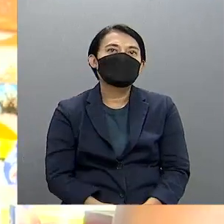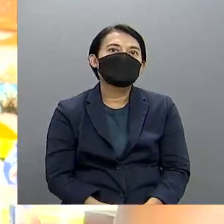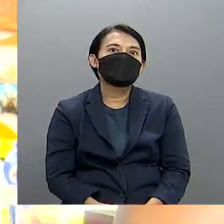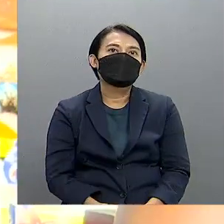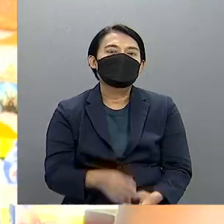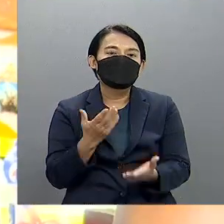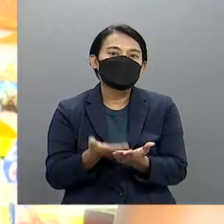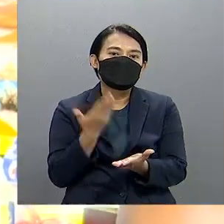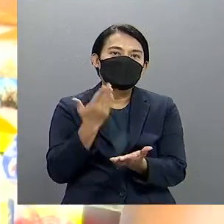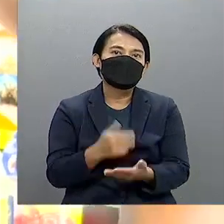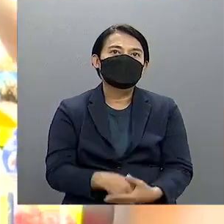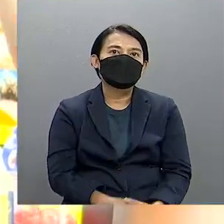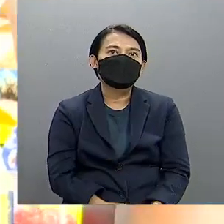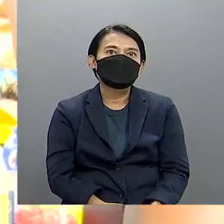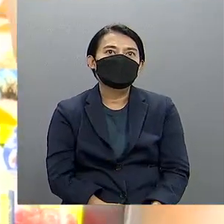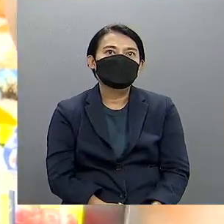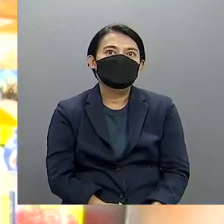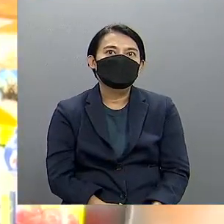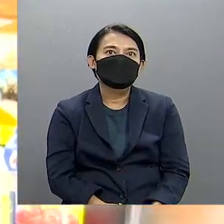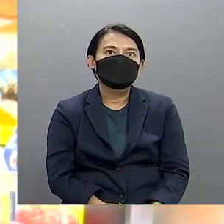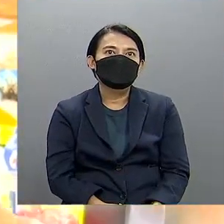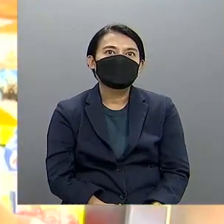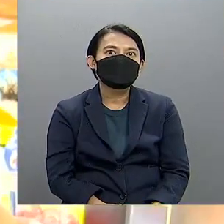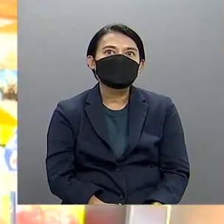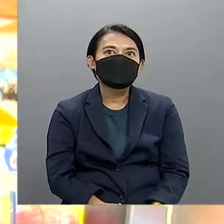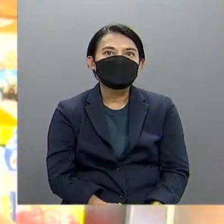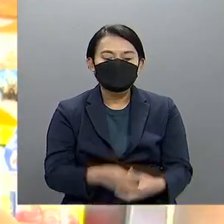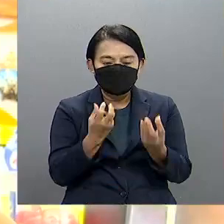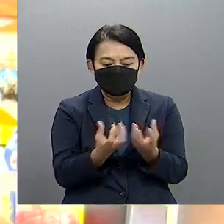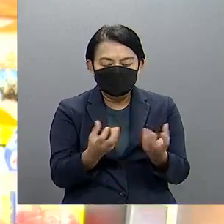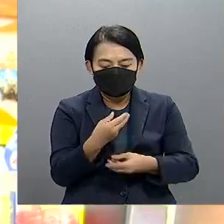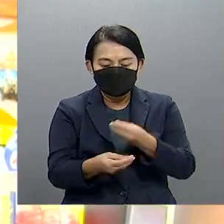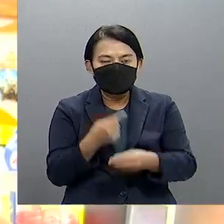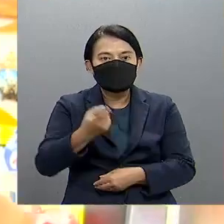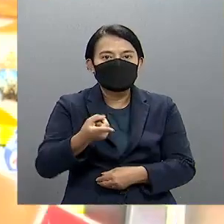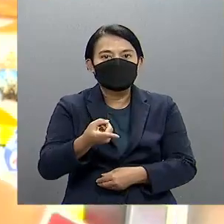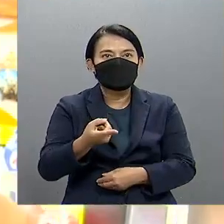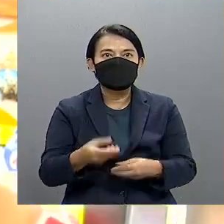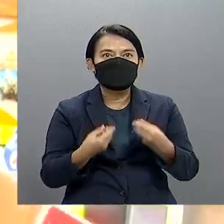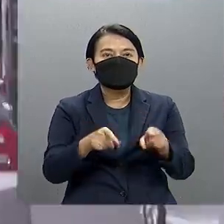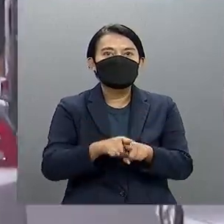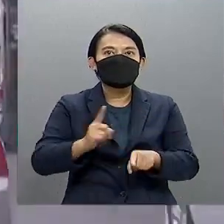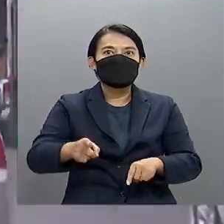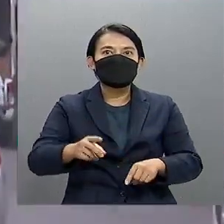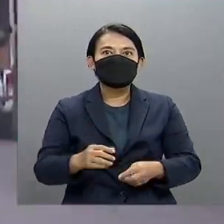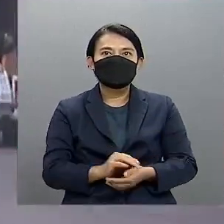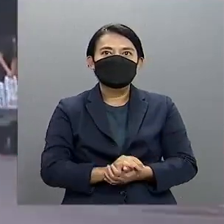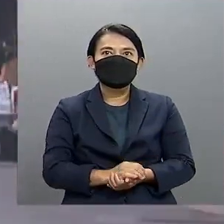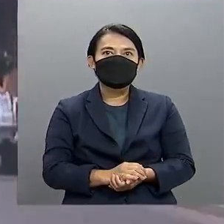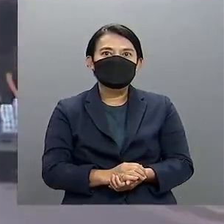่แต่ว่าเราก็ลดของลงด้วยเนาะ ลดไหมไม่ลดค่ะพี่คุณภาพก็เหมือนเดิมของก็ไม่ได้ลดให้ลูกค้าพี่เนี่ยกำ